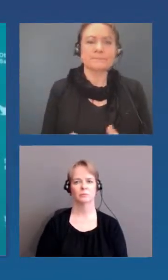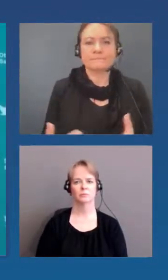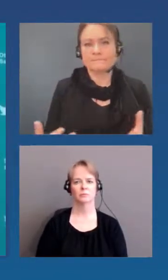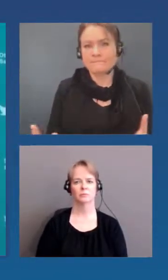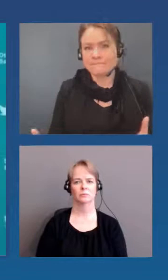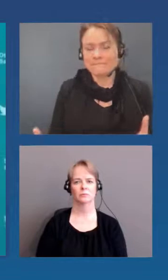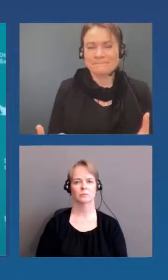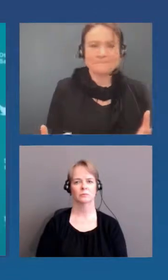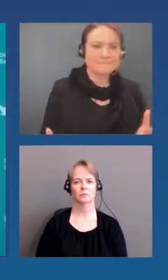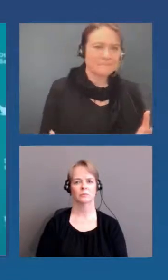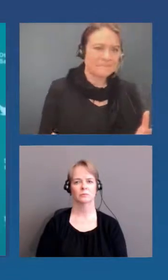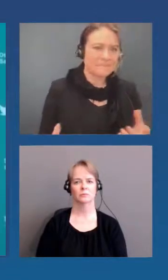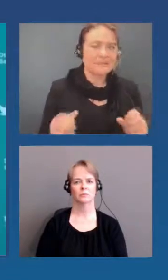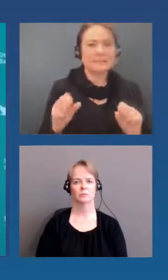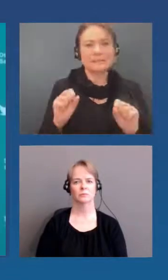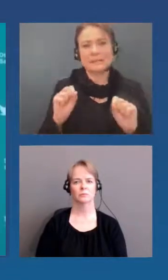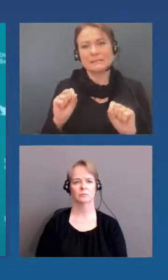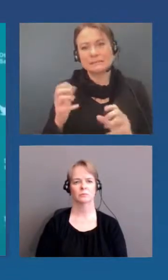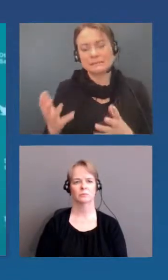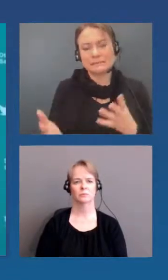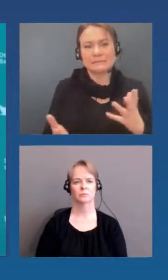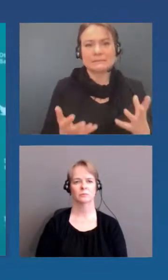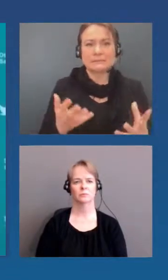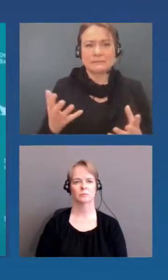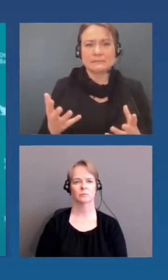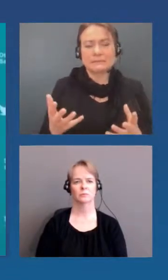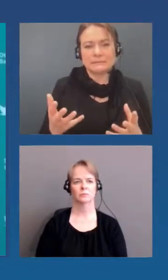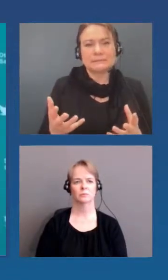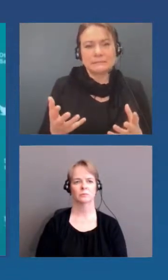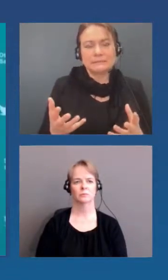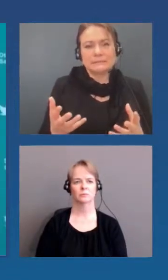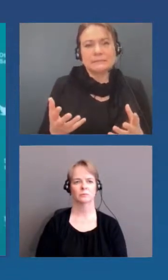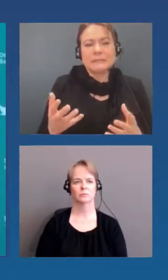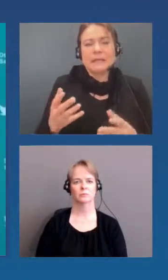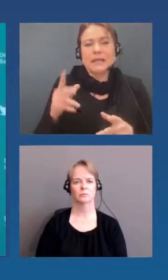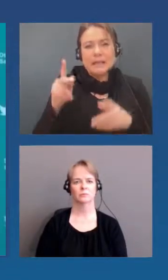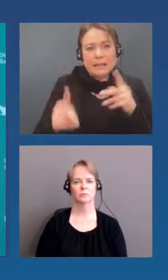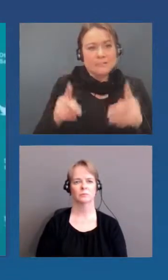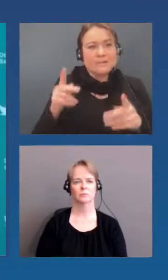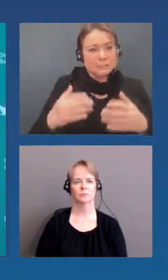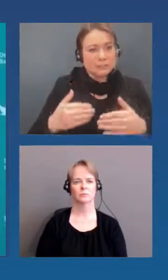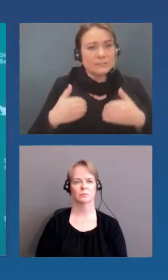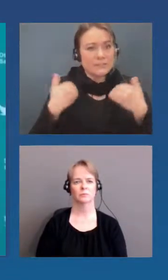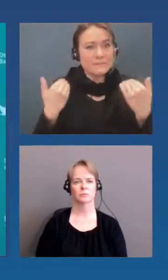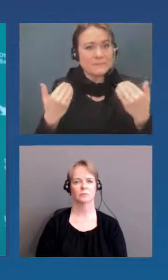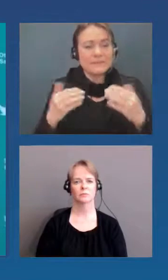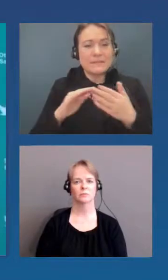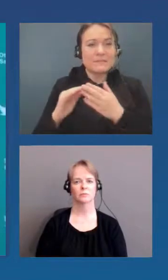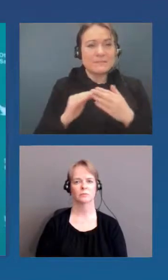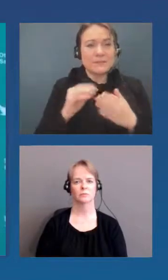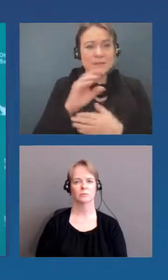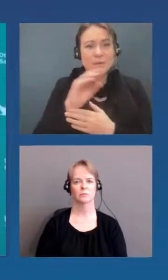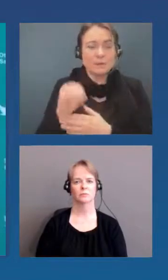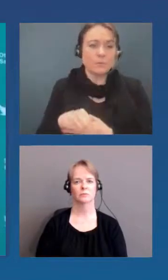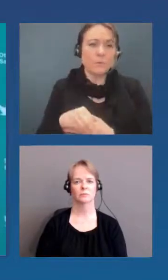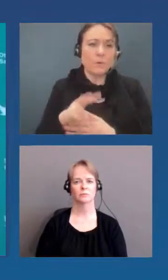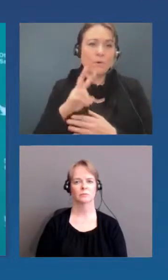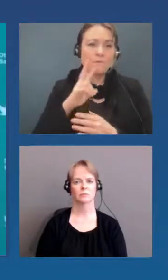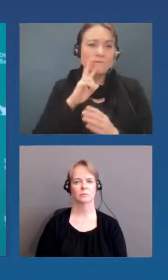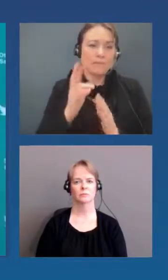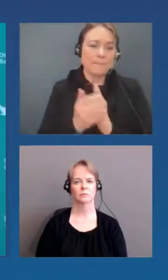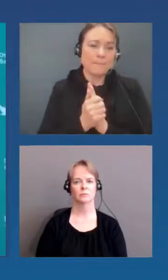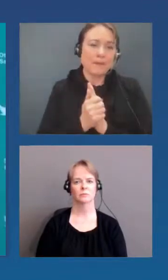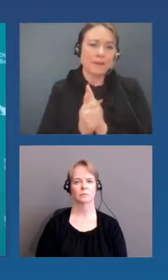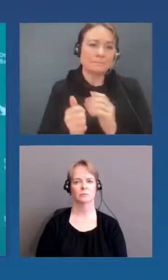Je voudrais reconnaître que le travail des personnes qui habitent à Ottawa était vraiment efficace pendant cette